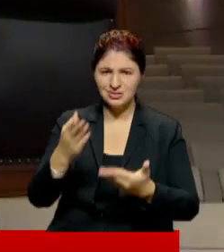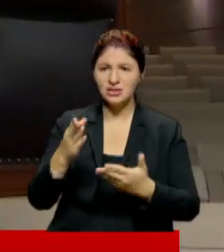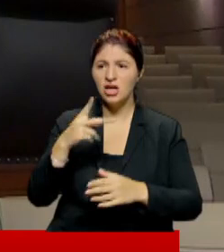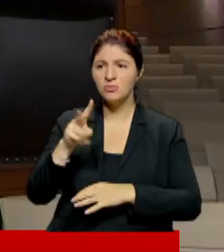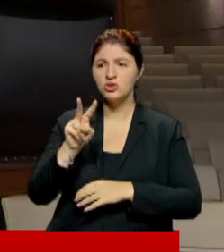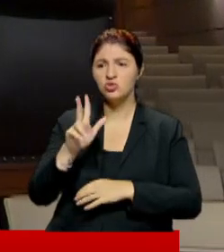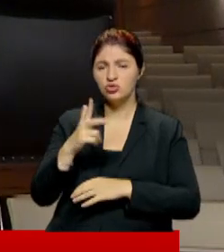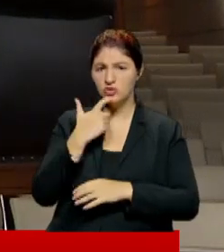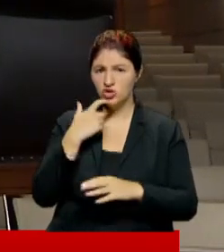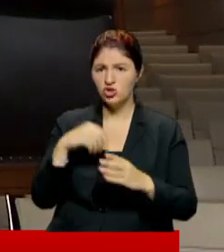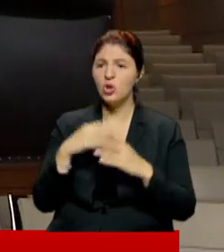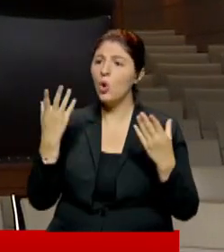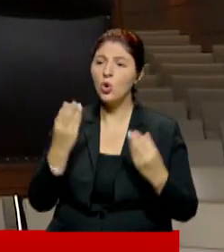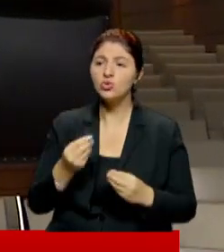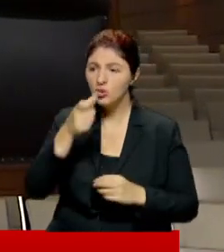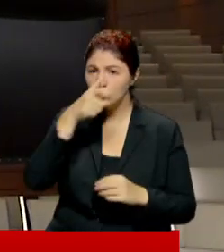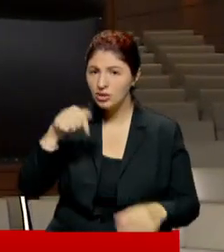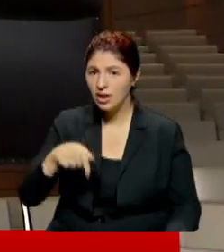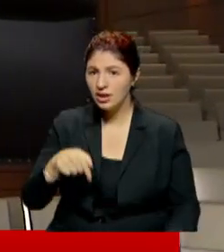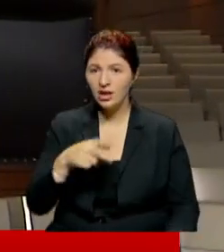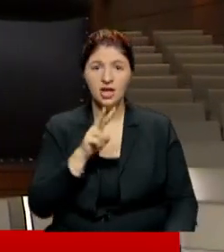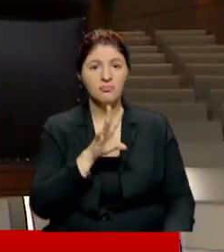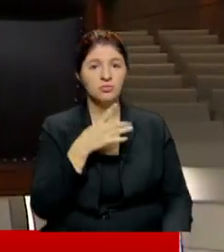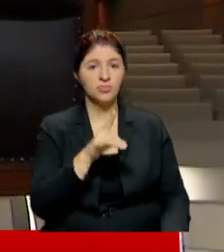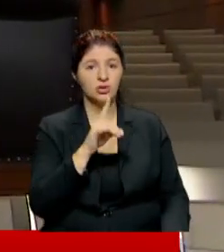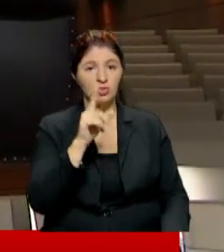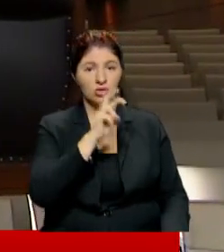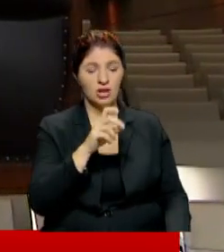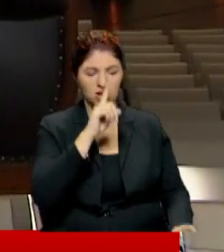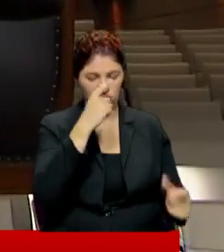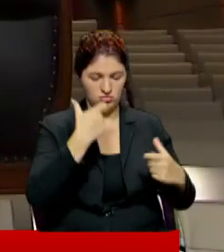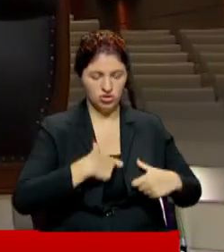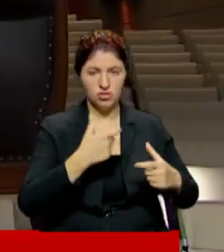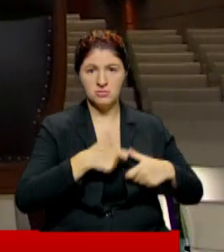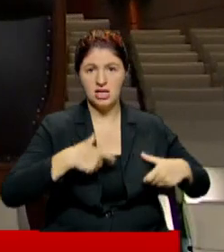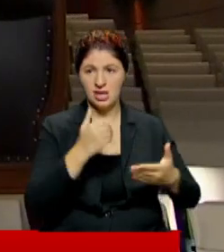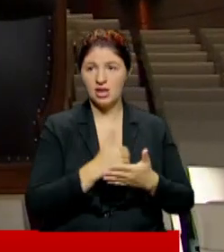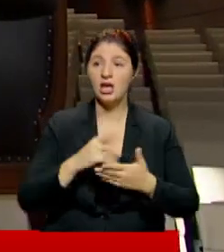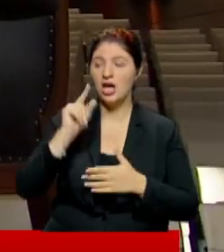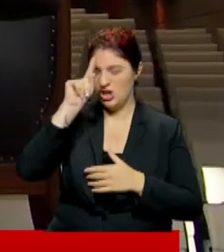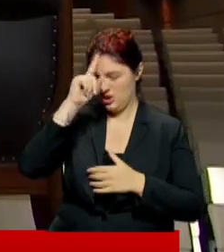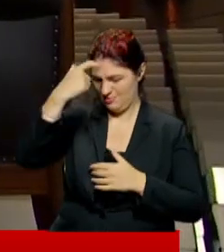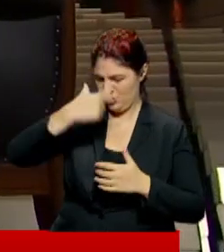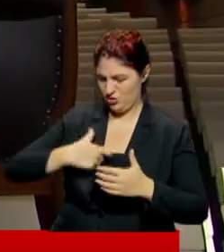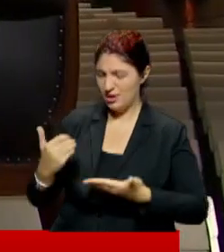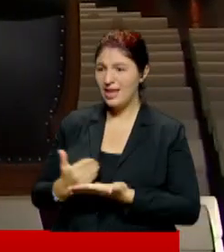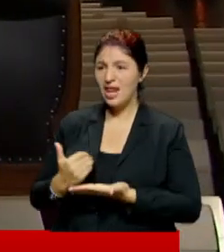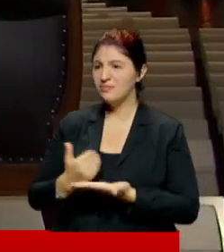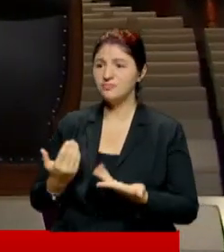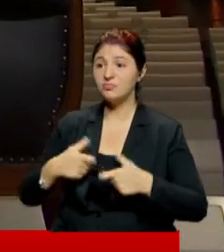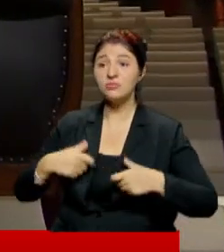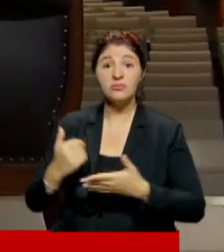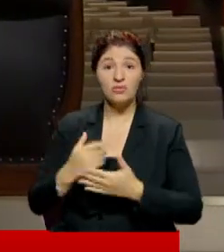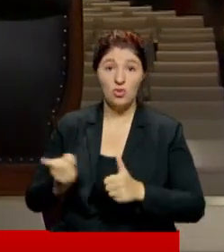2020/3 yılında ne olacaktı Türkiye'de 25 bin dolar kişi başı milli geliri Efendim kişi başına gelirde